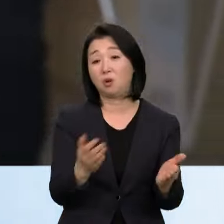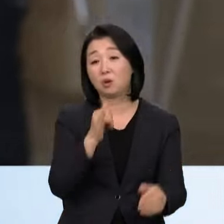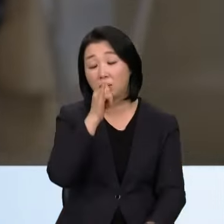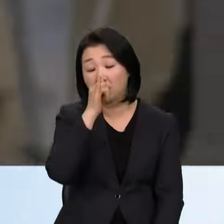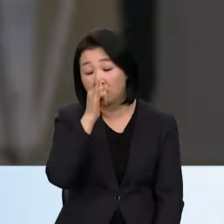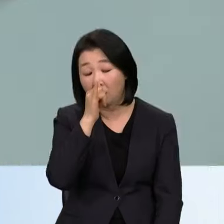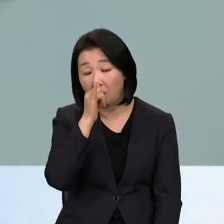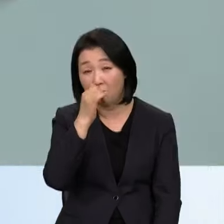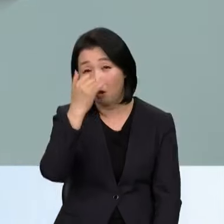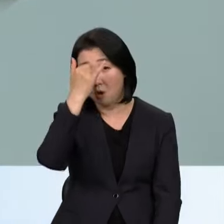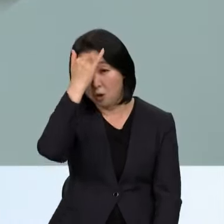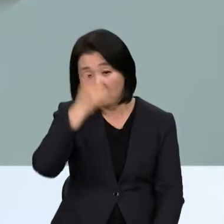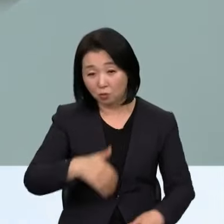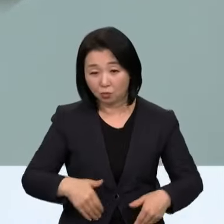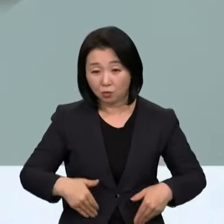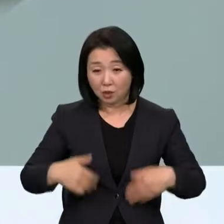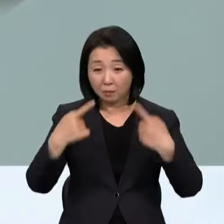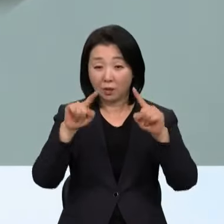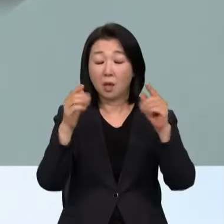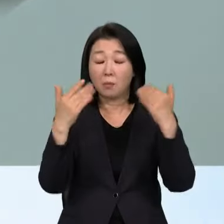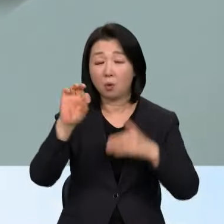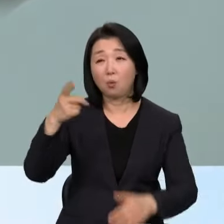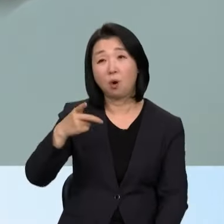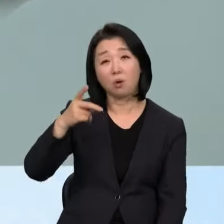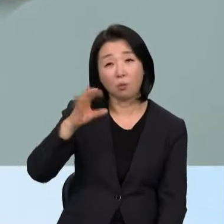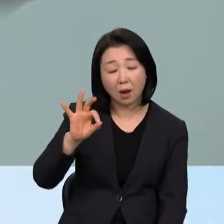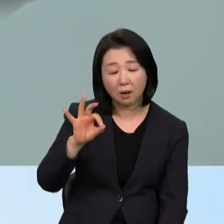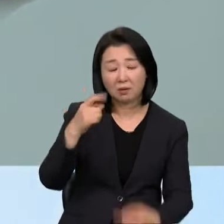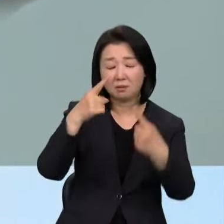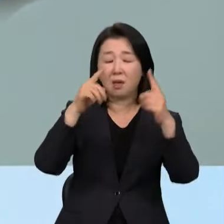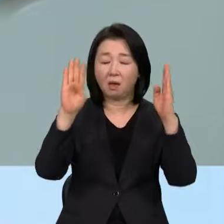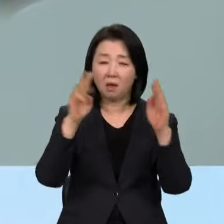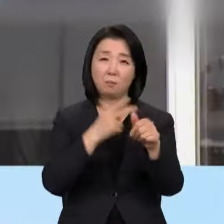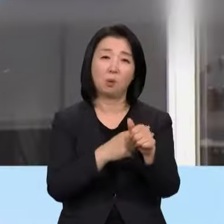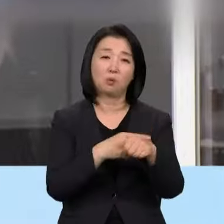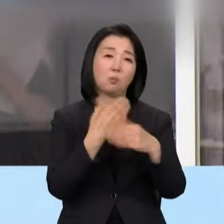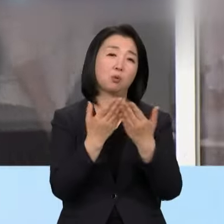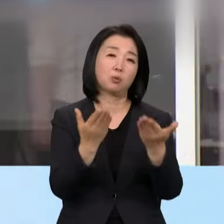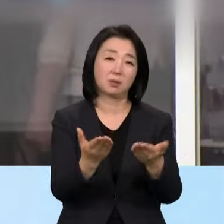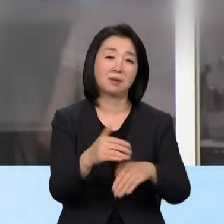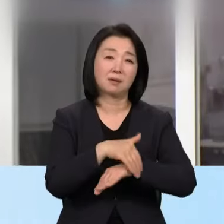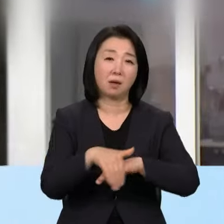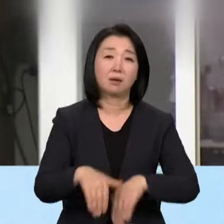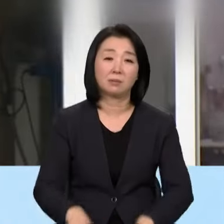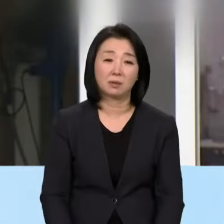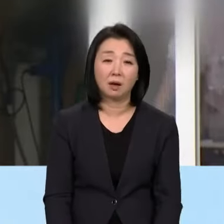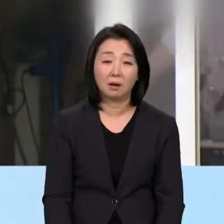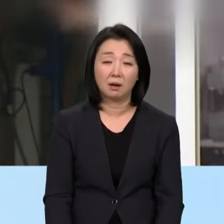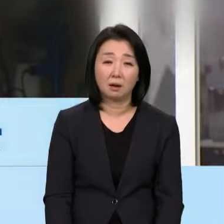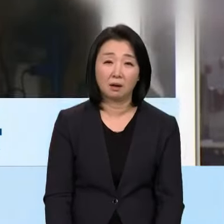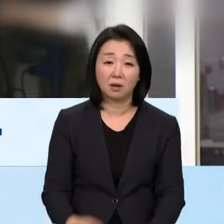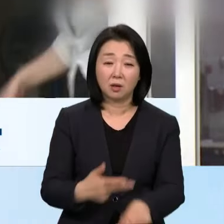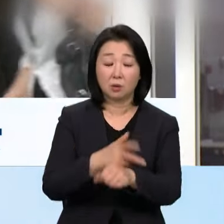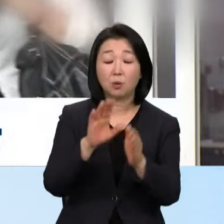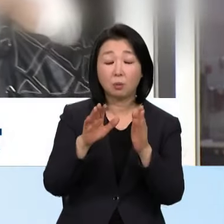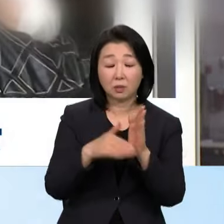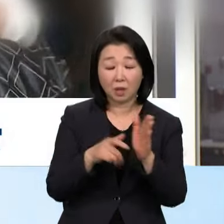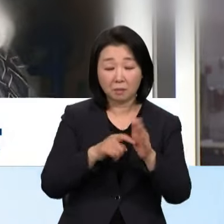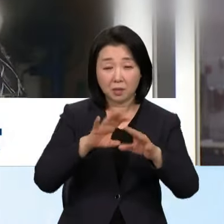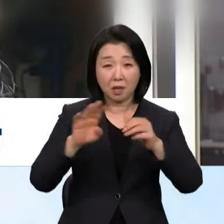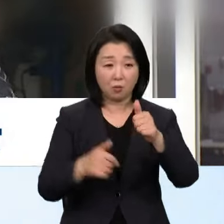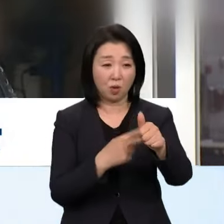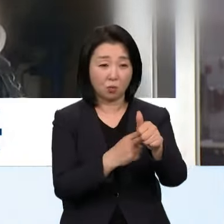충남대병원과 원광대병원 교수들도 곧 시행할 예정입니다. 조금 전 저녁 7시부터는 전국 의대 비대위 소속